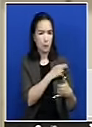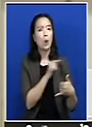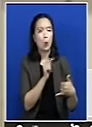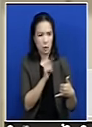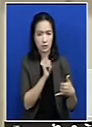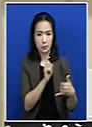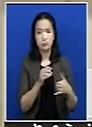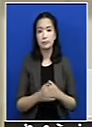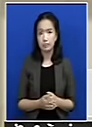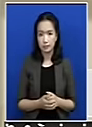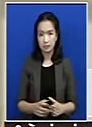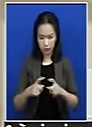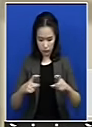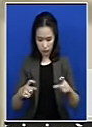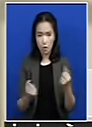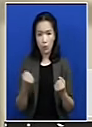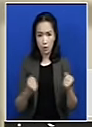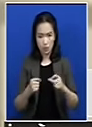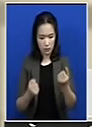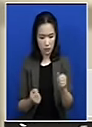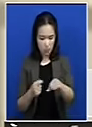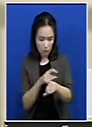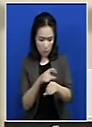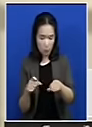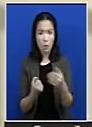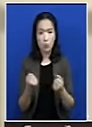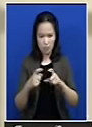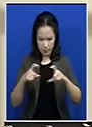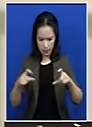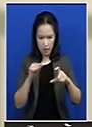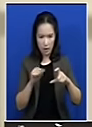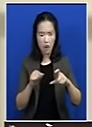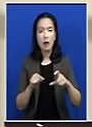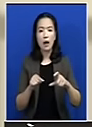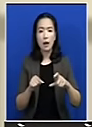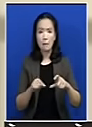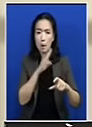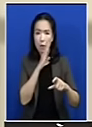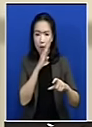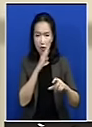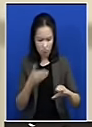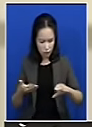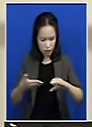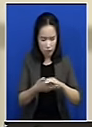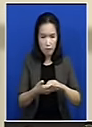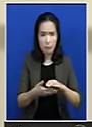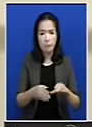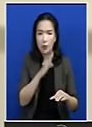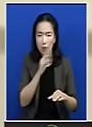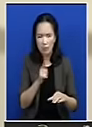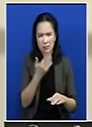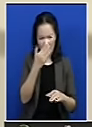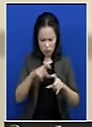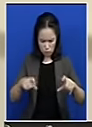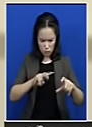คดีนะครับส่วนเรื่องทะเบียนรถเบนซ์หลายคนสงสัยว่าเป็นเรื่องการสวมทะเบียนหรือเปล่าเพราะไปตรวจสอบพบว่